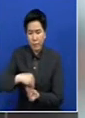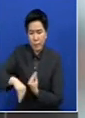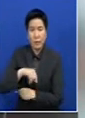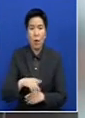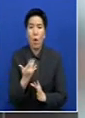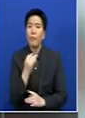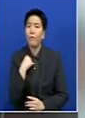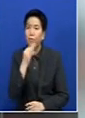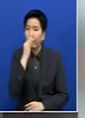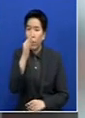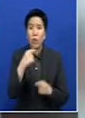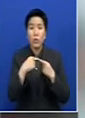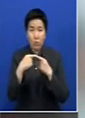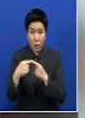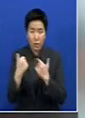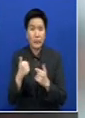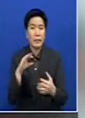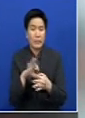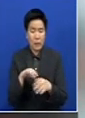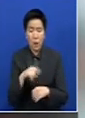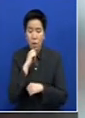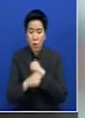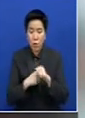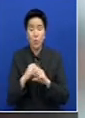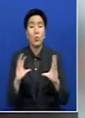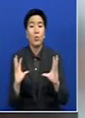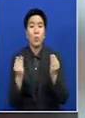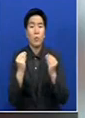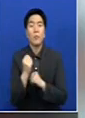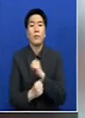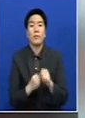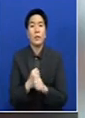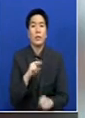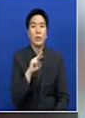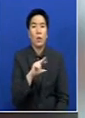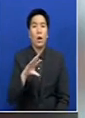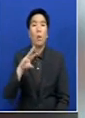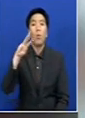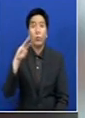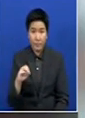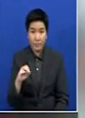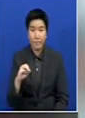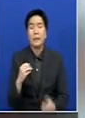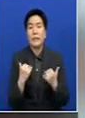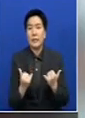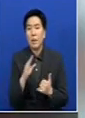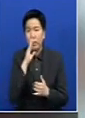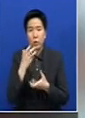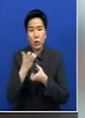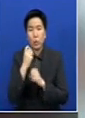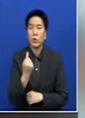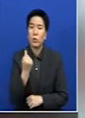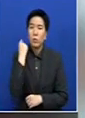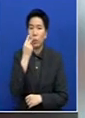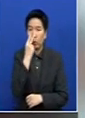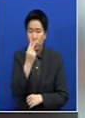าสั่งฟ้องต่อไปเพราะว่าคดีนี้อายุความจะหมดในปี2560นี่แหละครับซึ่งถ้ากลับไปดู